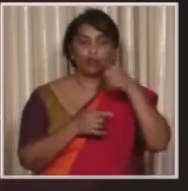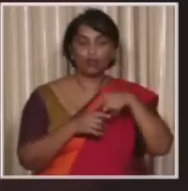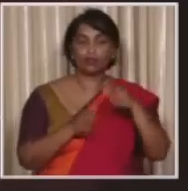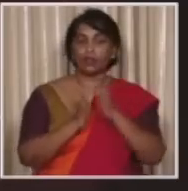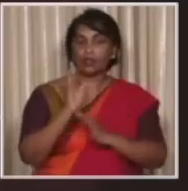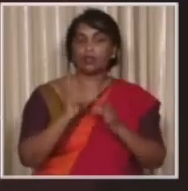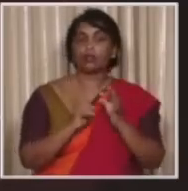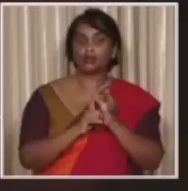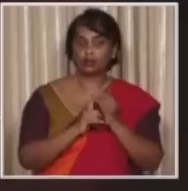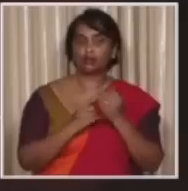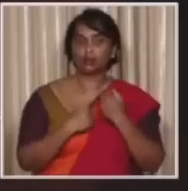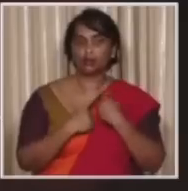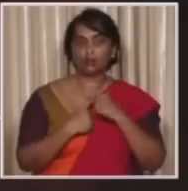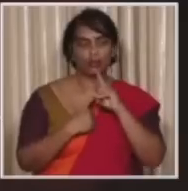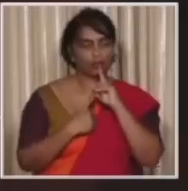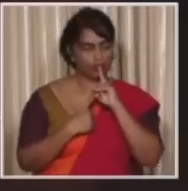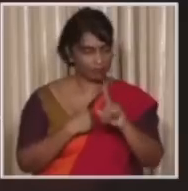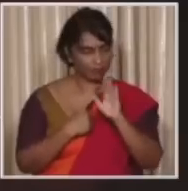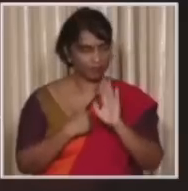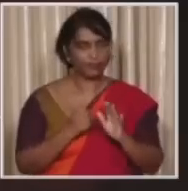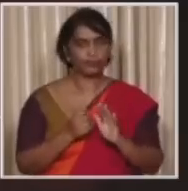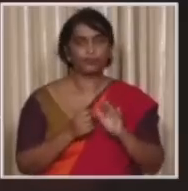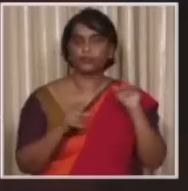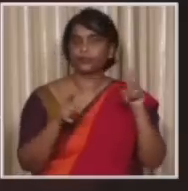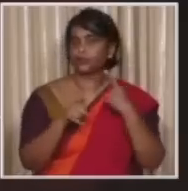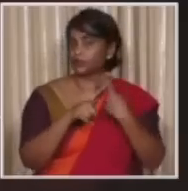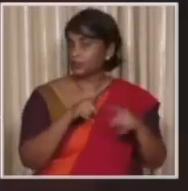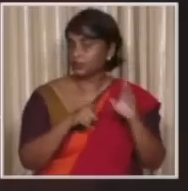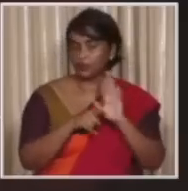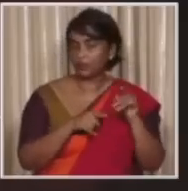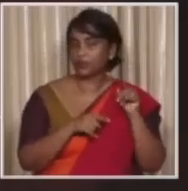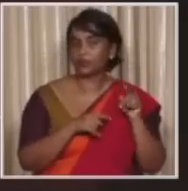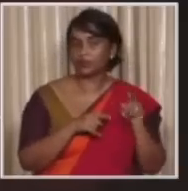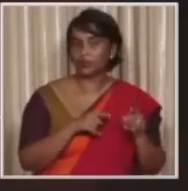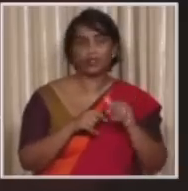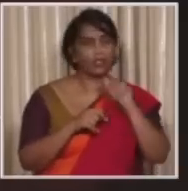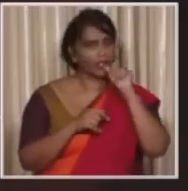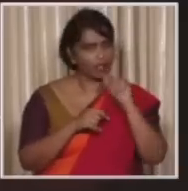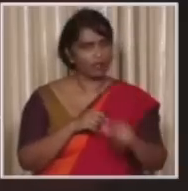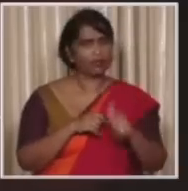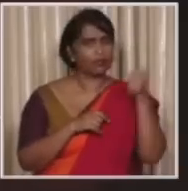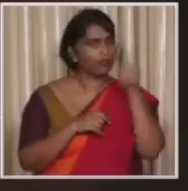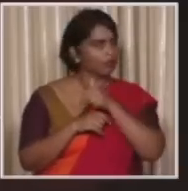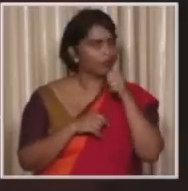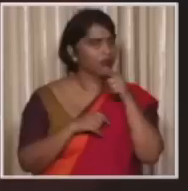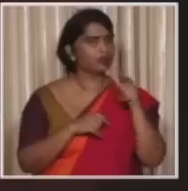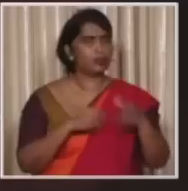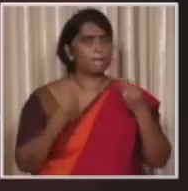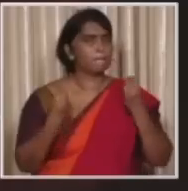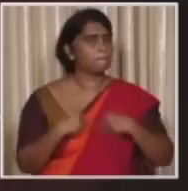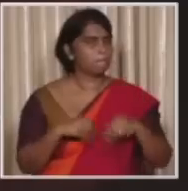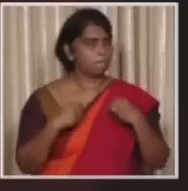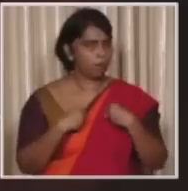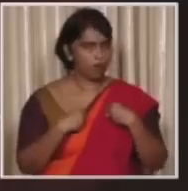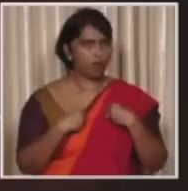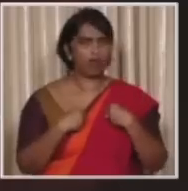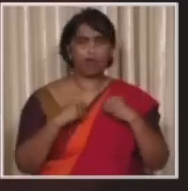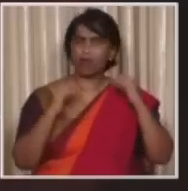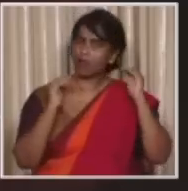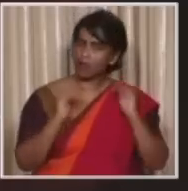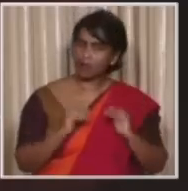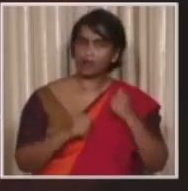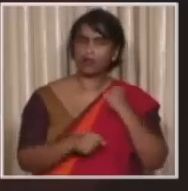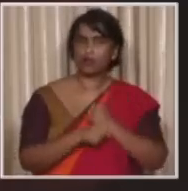නියෝජිතයෝ වශයෙන් අපිට අහන්න සිද්ධ වෙලා තියෙනවා. ඒ විතරකුත් නෙවෙයි, ඇත්තටම මේ අරක්කු වලින් වෙන පාඩුව අඩුවෙන් නම්